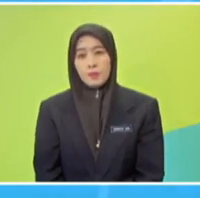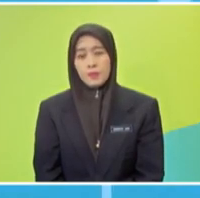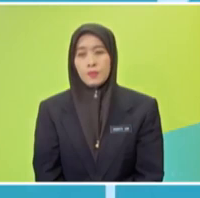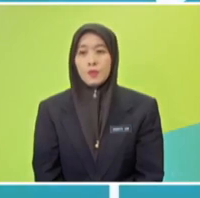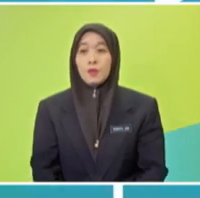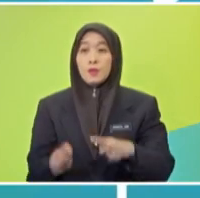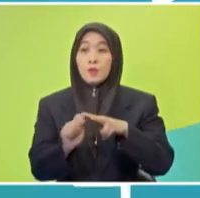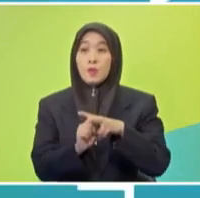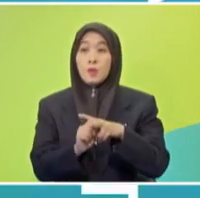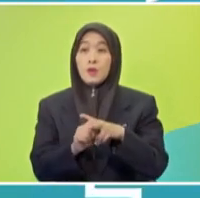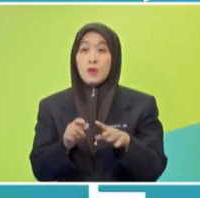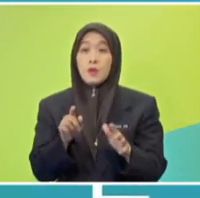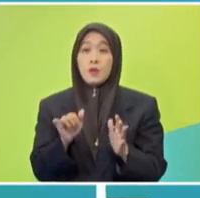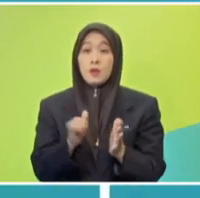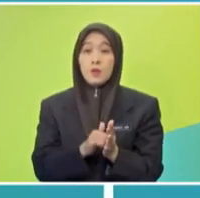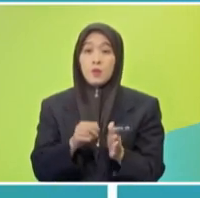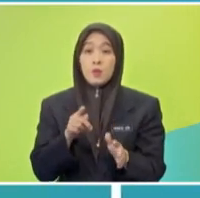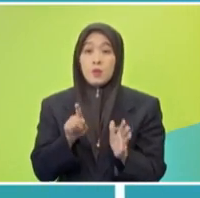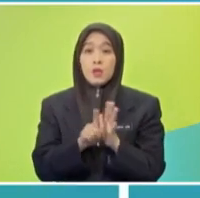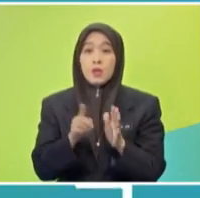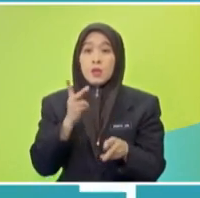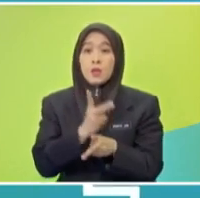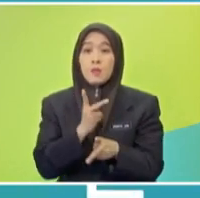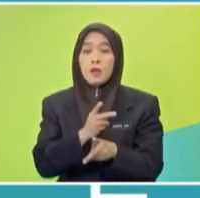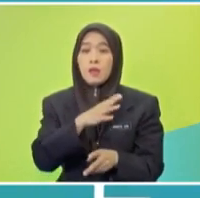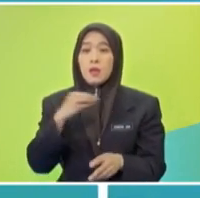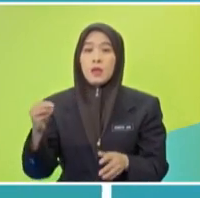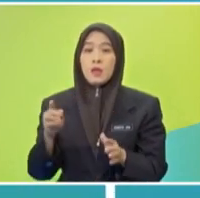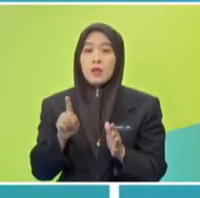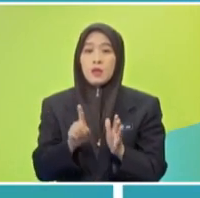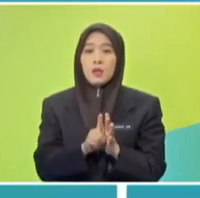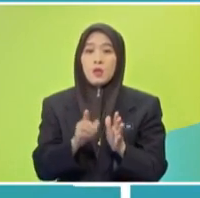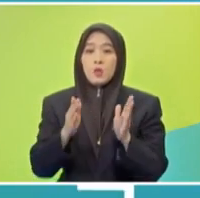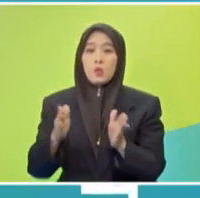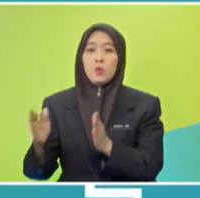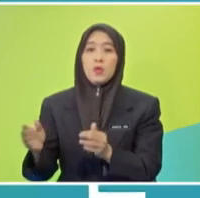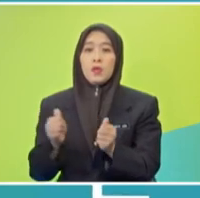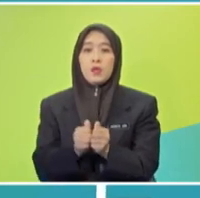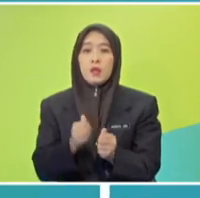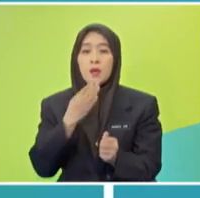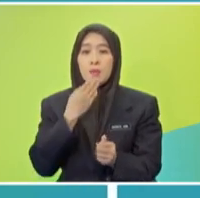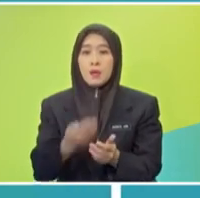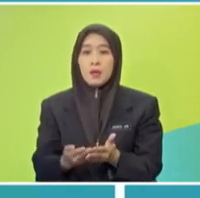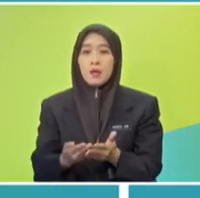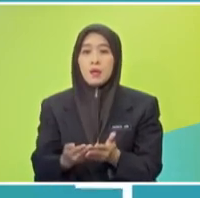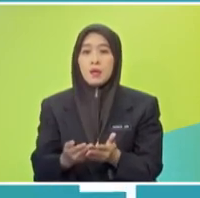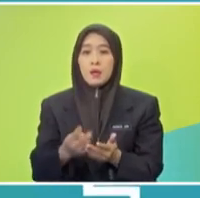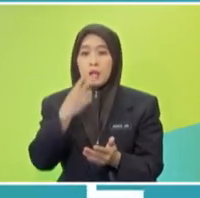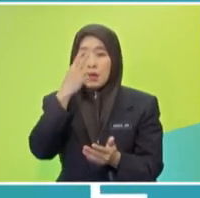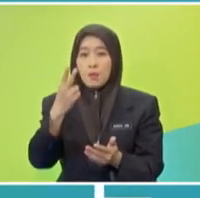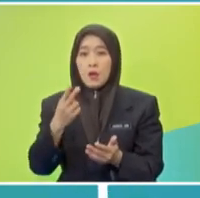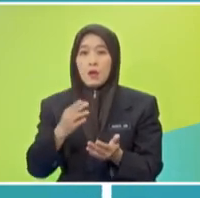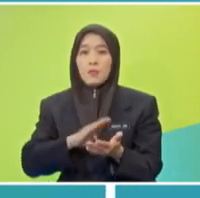Itu disimpan dan disusun dengan baik baik supaya tahan lama bersih nampak